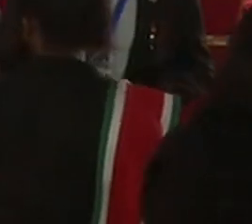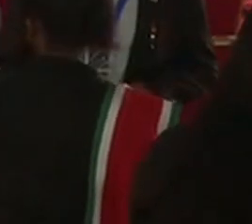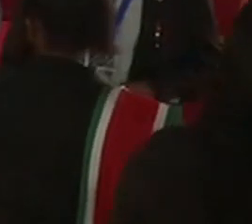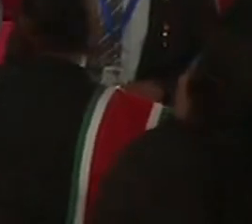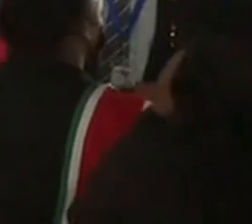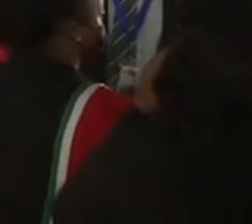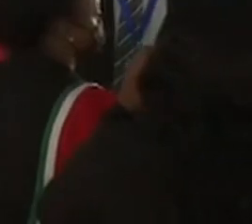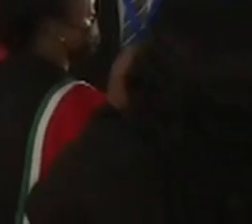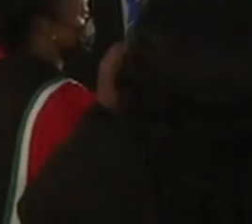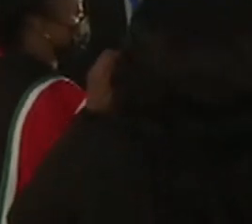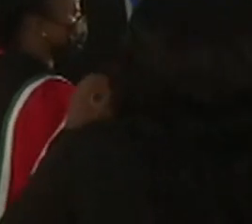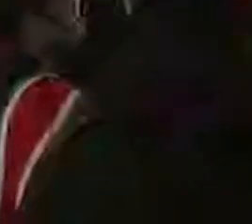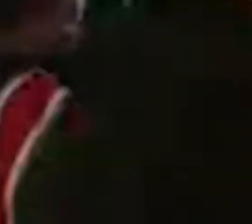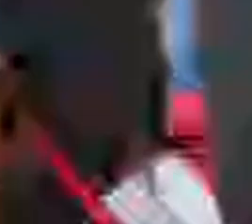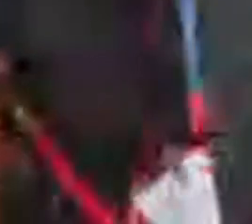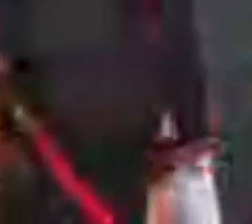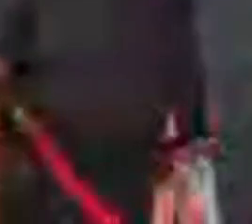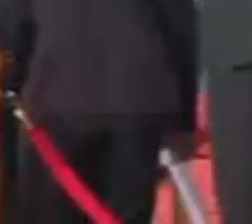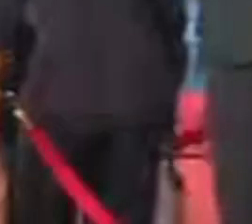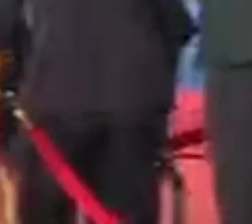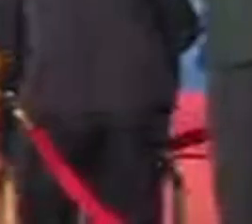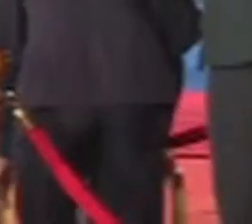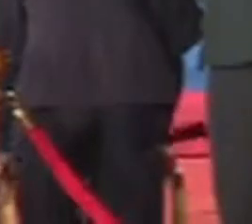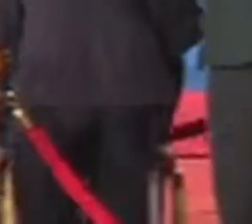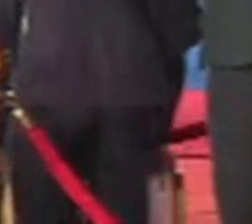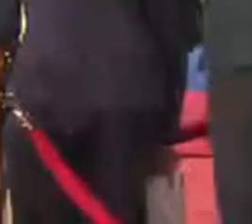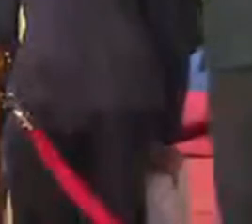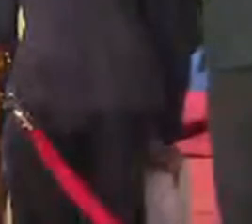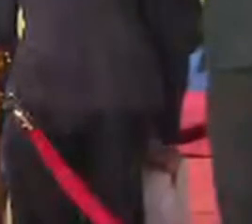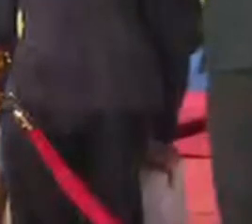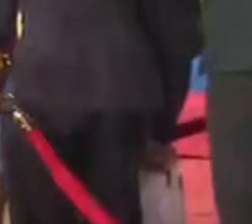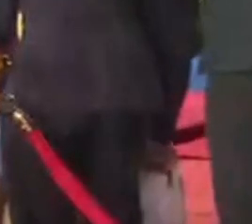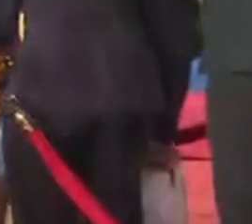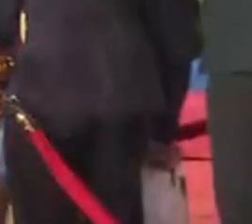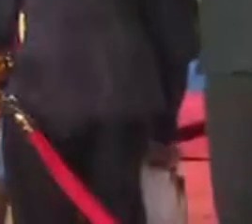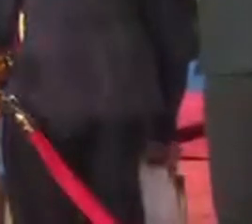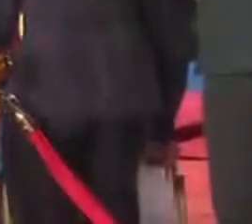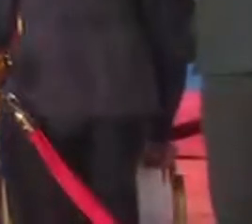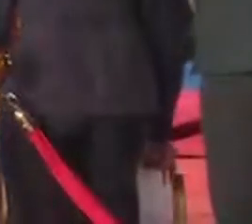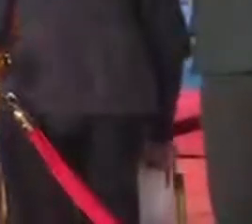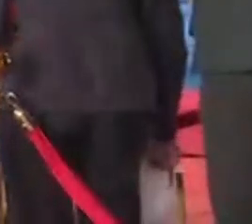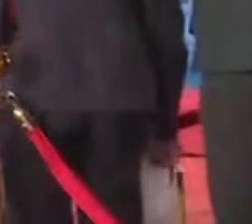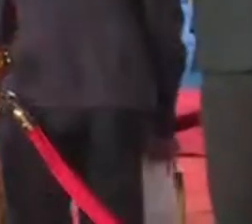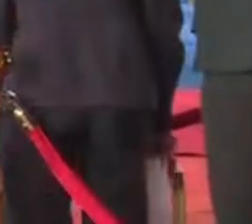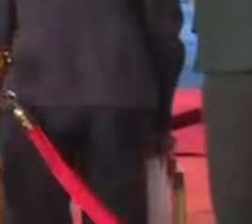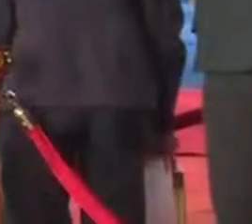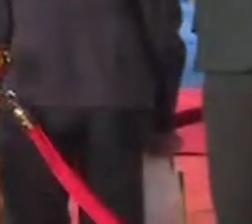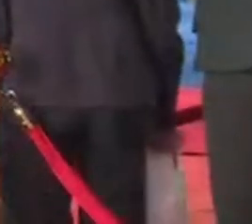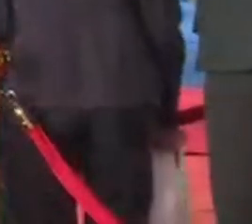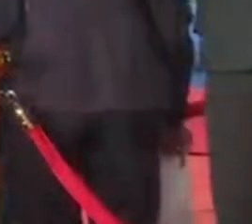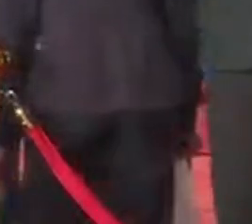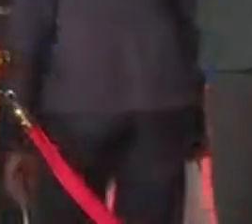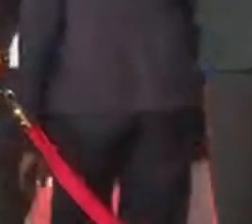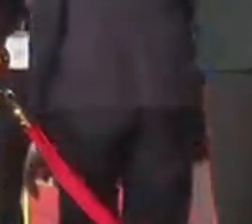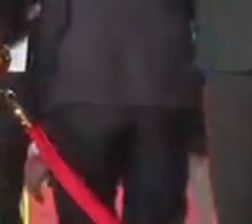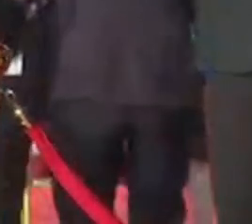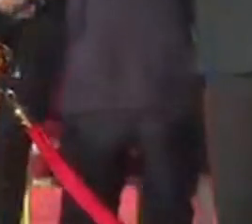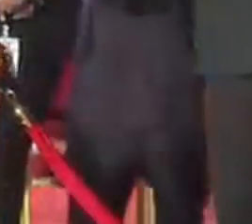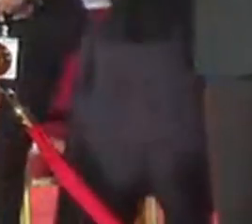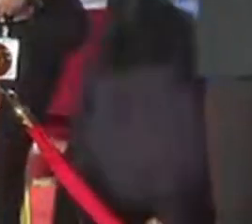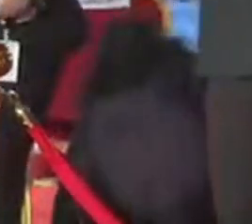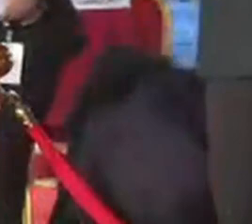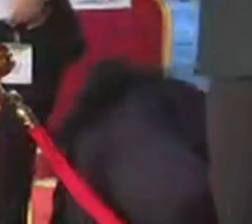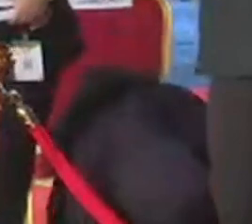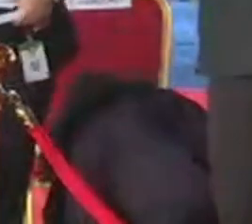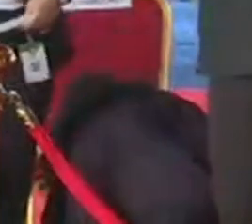een hele mooie uiteenzetting gegeven ook, hoe u het toen ervaren heeft als jongere. Nu bent u zelf politicus. Als we luisteren